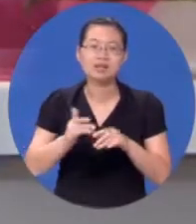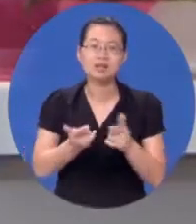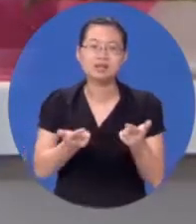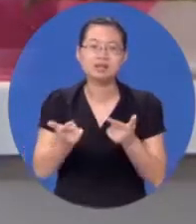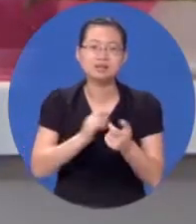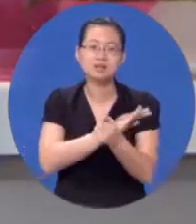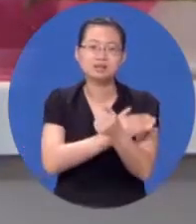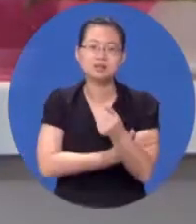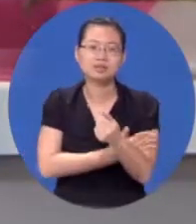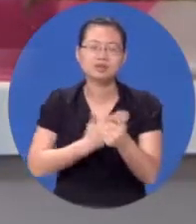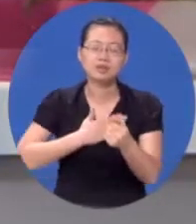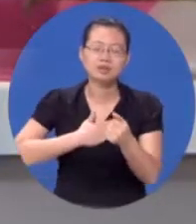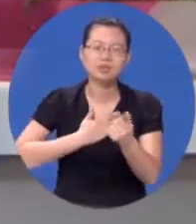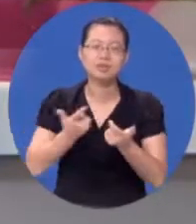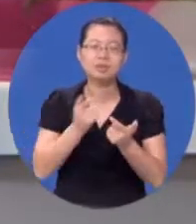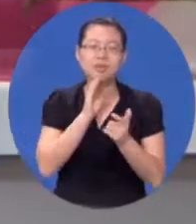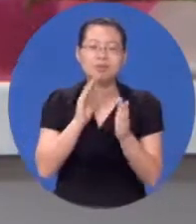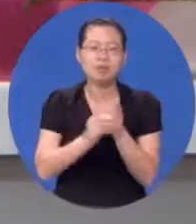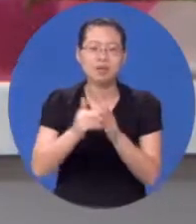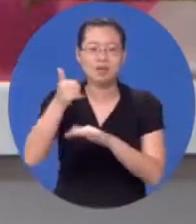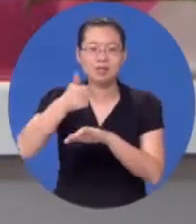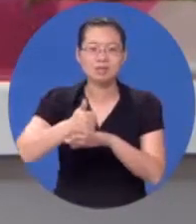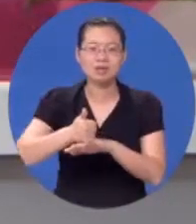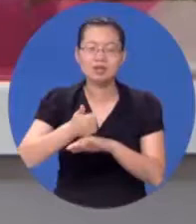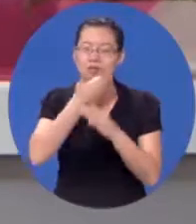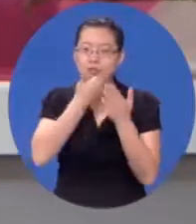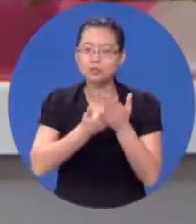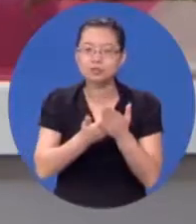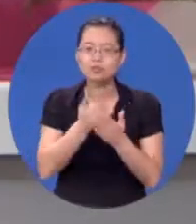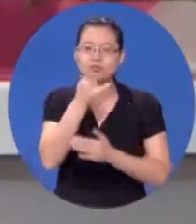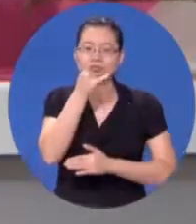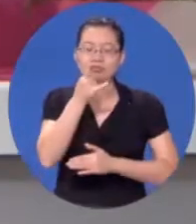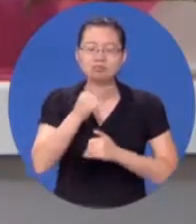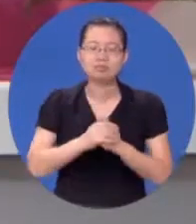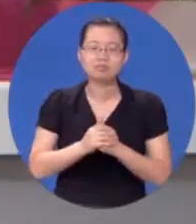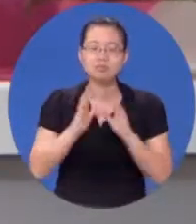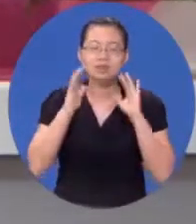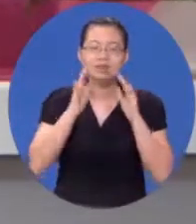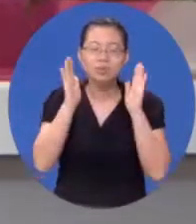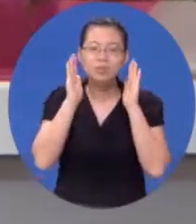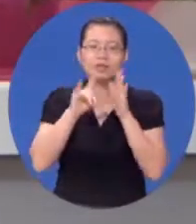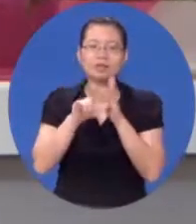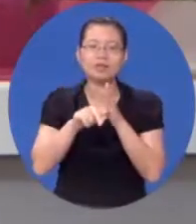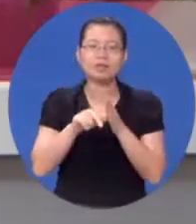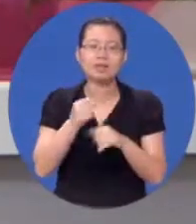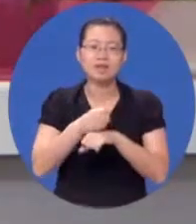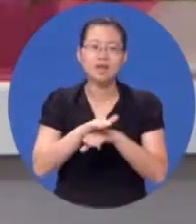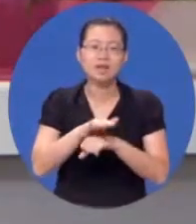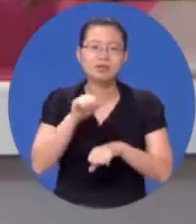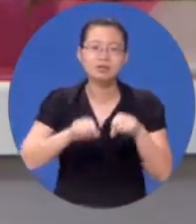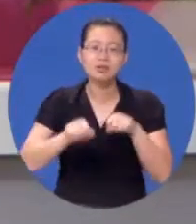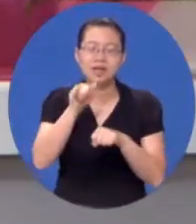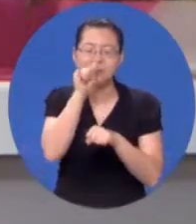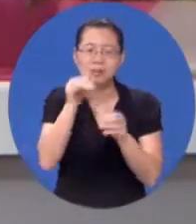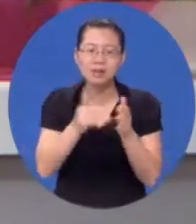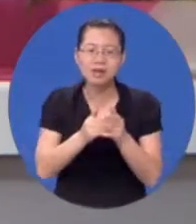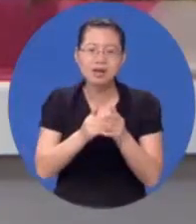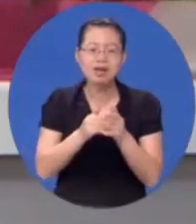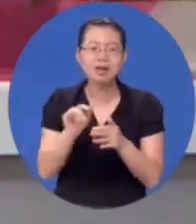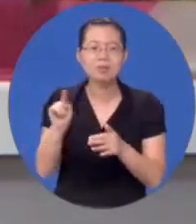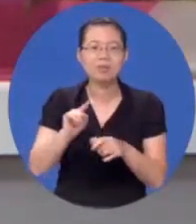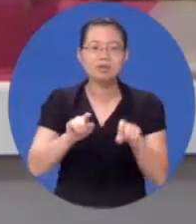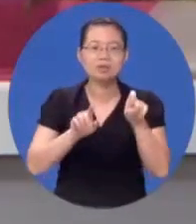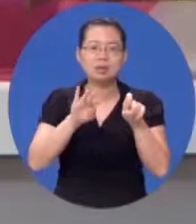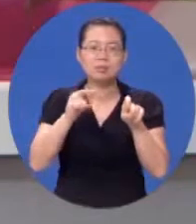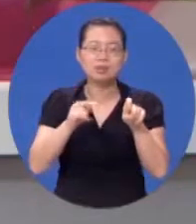능력도 정서 조절이겠죠. 그리고 마지막으로 이게 굉장히 중요한데, 아이들이 공부를 하면은 다양한 수행을 하잖아요. 그럼 수행을 하다 보면은